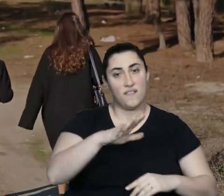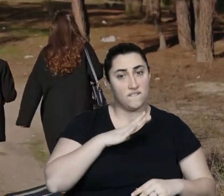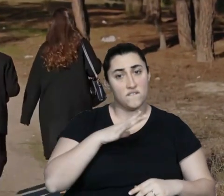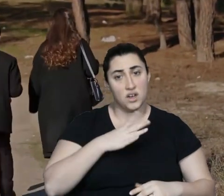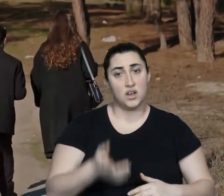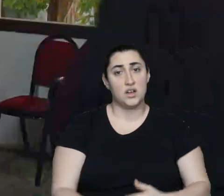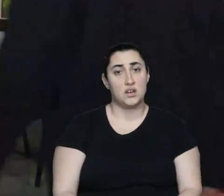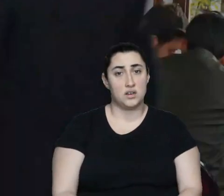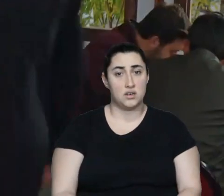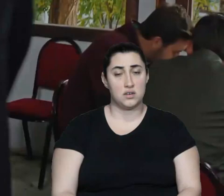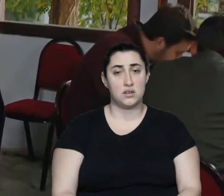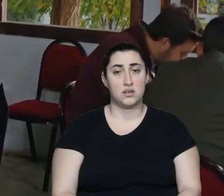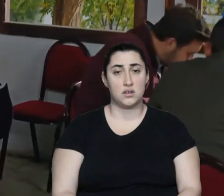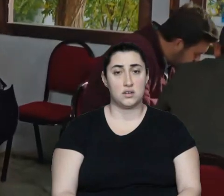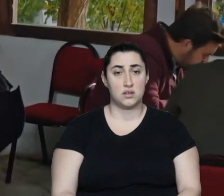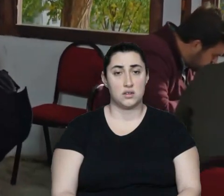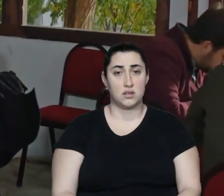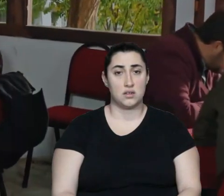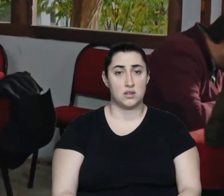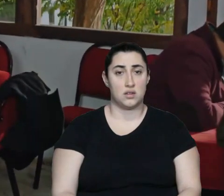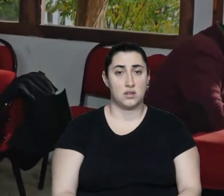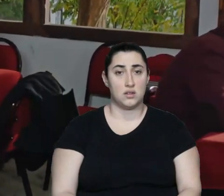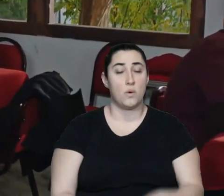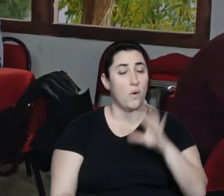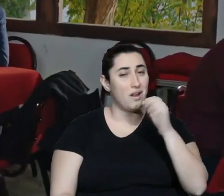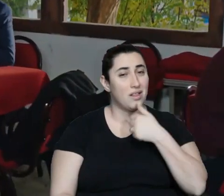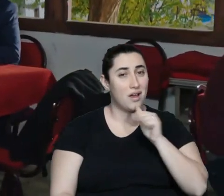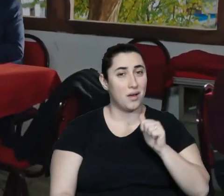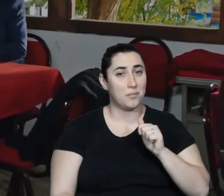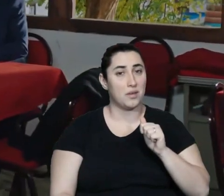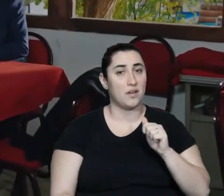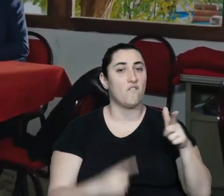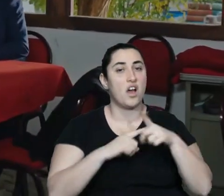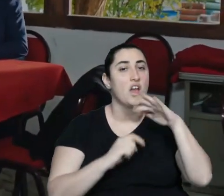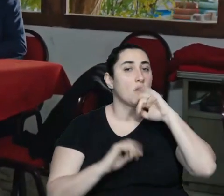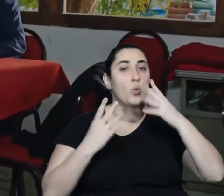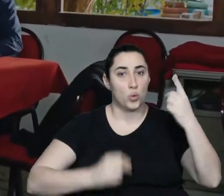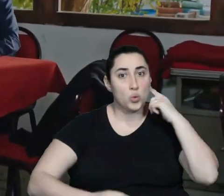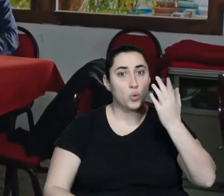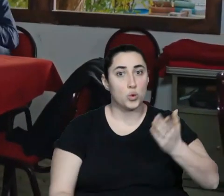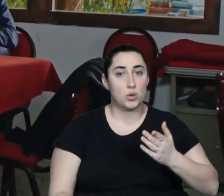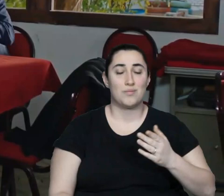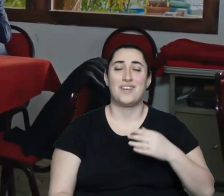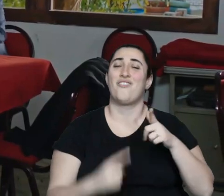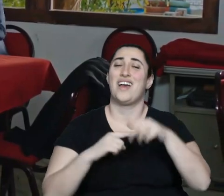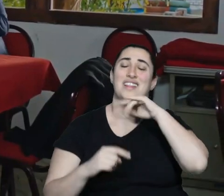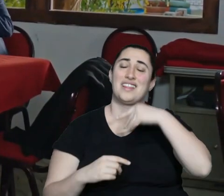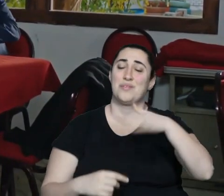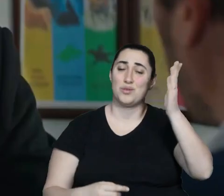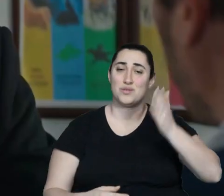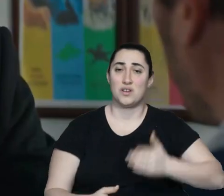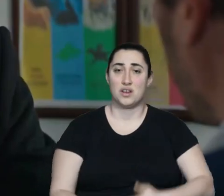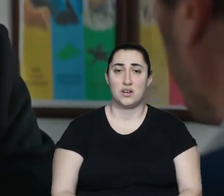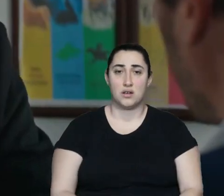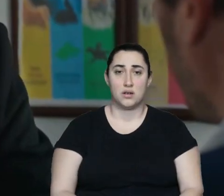İneriz de onun sonra. Kahvede Oral masada. Oral abi, Faik dedenin başına geleni duydun mu? Bıraktan Faik dedeyi, Faik